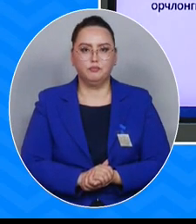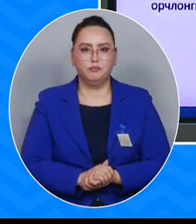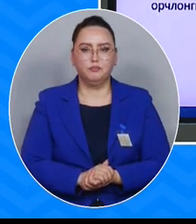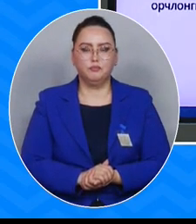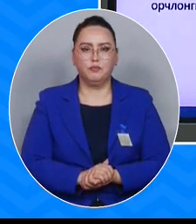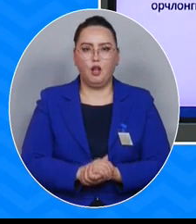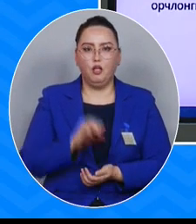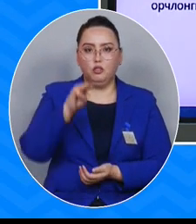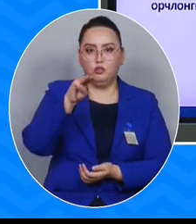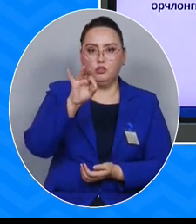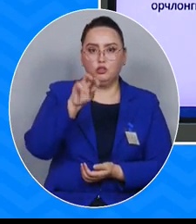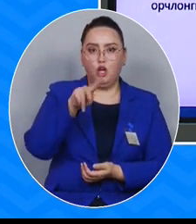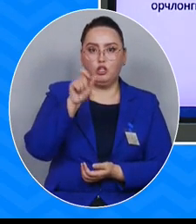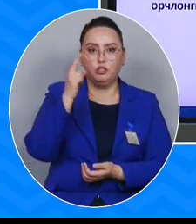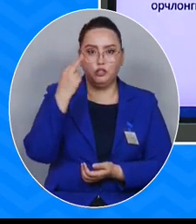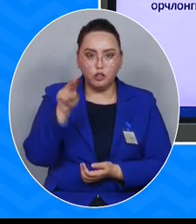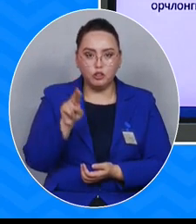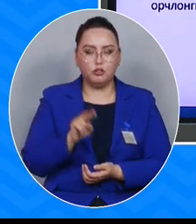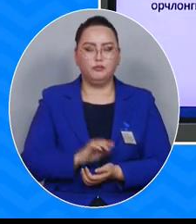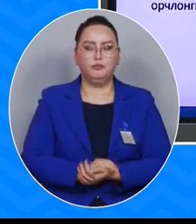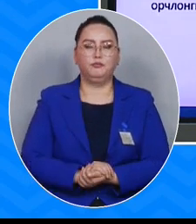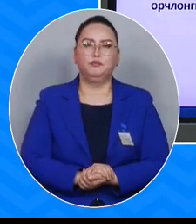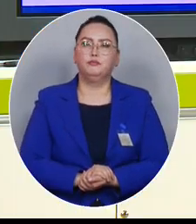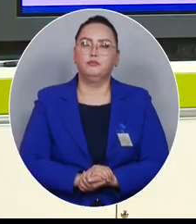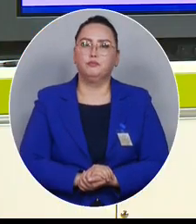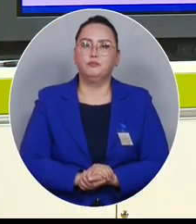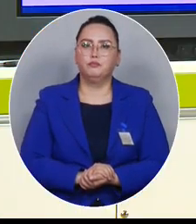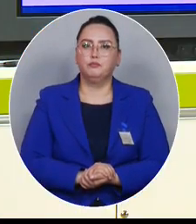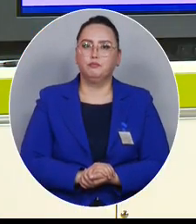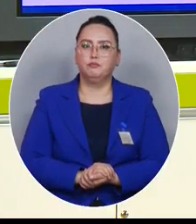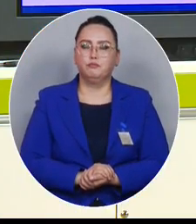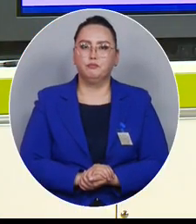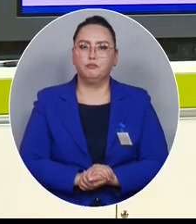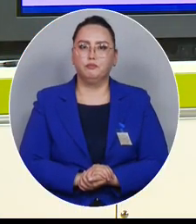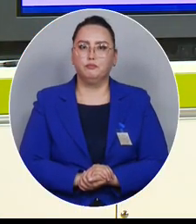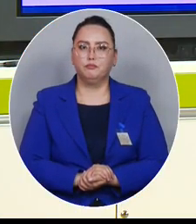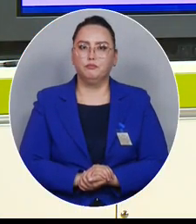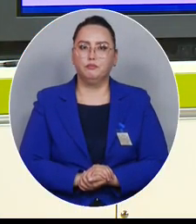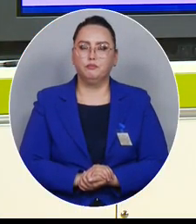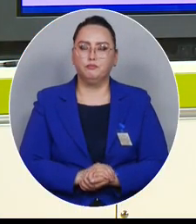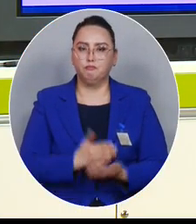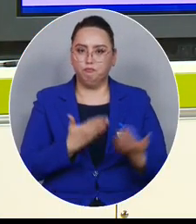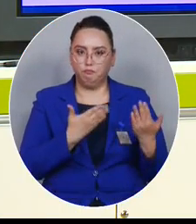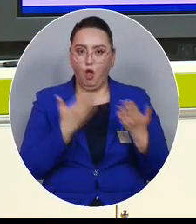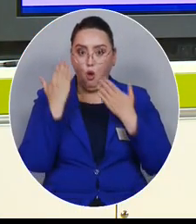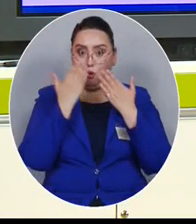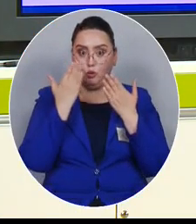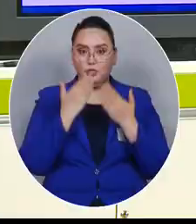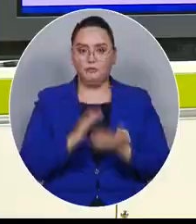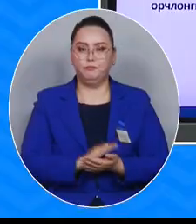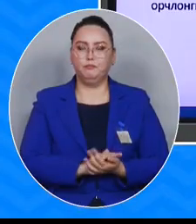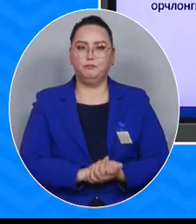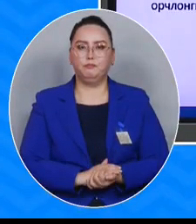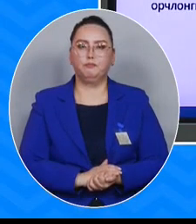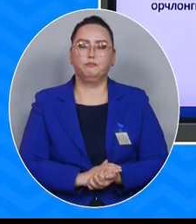Гаригоддээн айлгоу толгоодоо сэгш гэлэж, нөмэртэн хоргдөм толгоод эртний сайхан нөхөдмээд дотан.